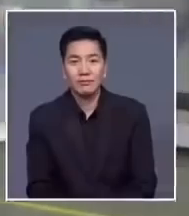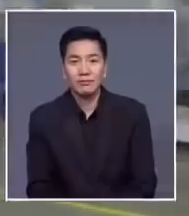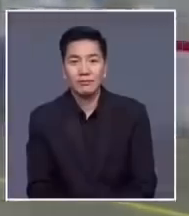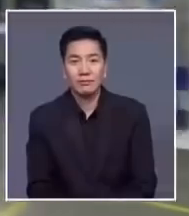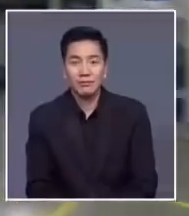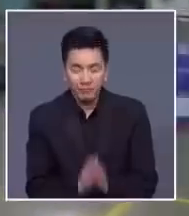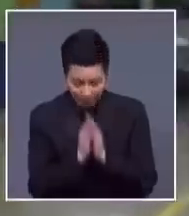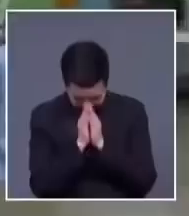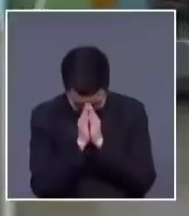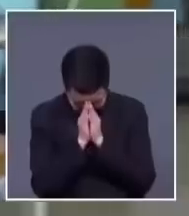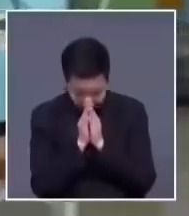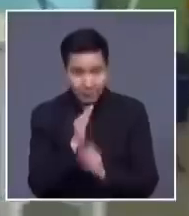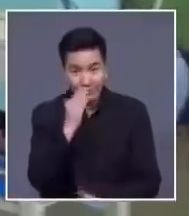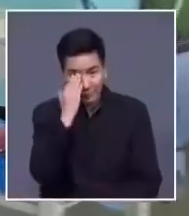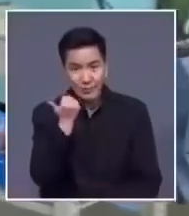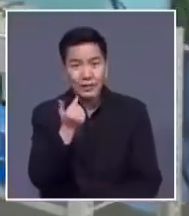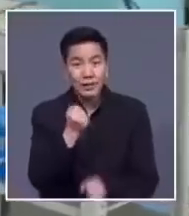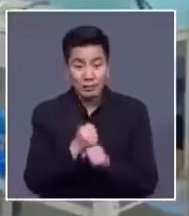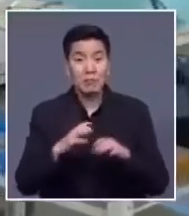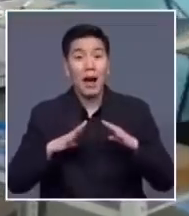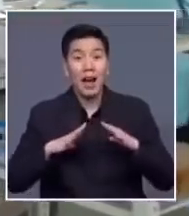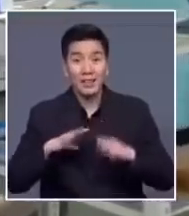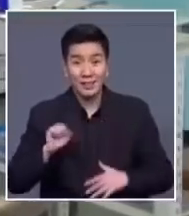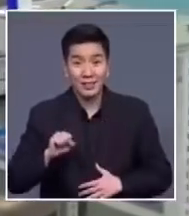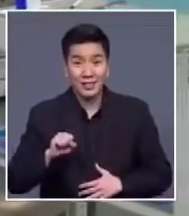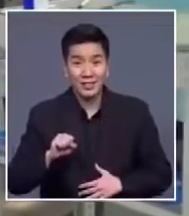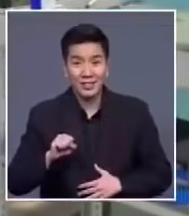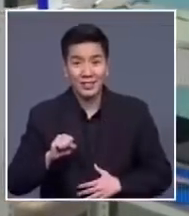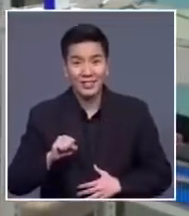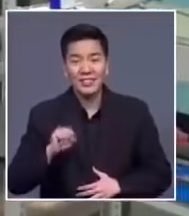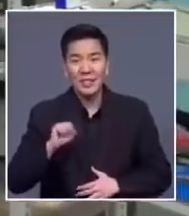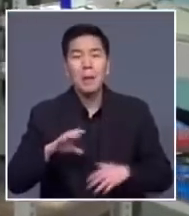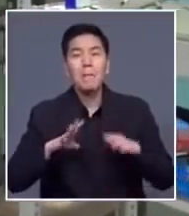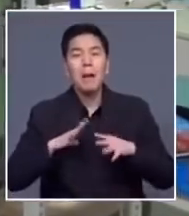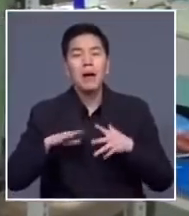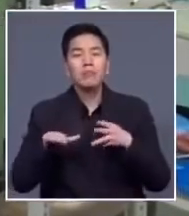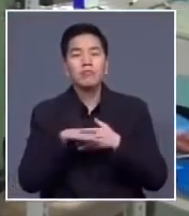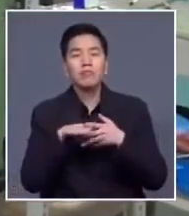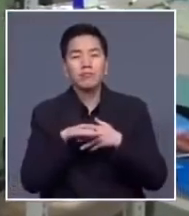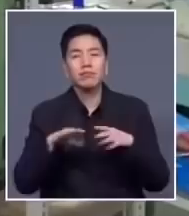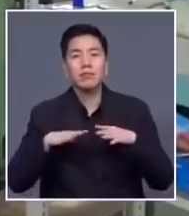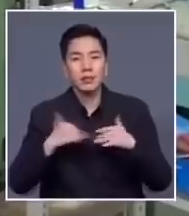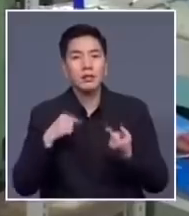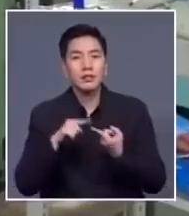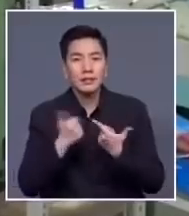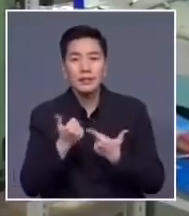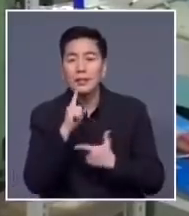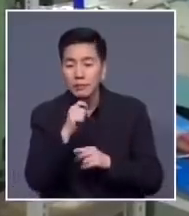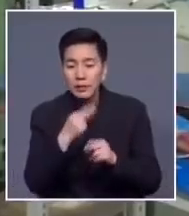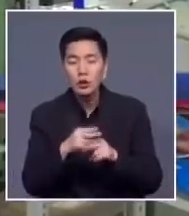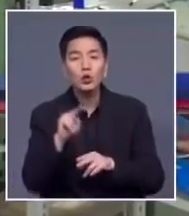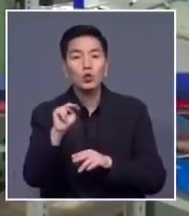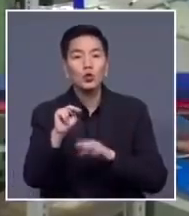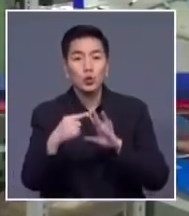สวัสดีครับพี่ครับ สวัสดีครับ กำลังจะไปพักเลยใช่ไหมครับ ครับผมพักเบรกครับ พักเบรกนะครับรบกวนนิดนึงนะครับผมชื่ออะไรครับผม ชื่อนุ